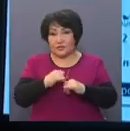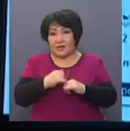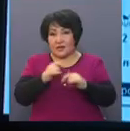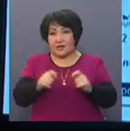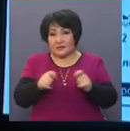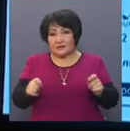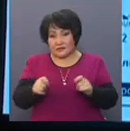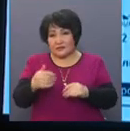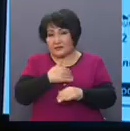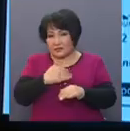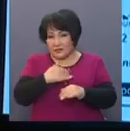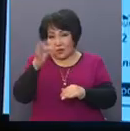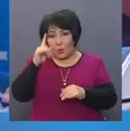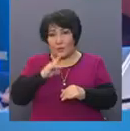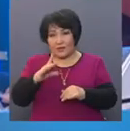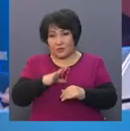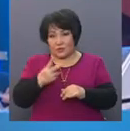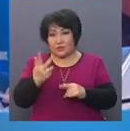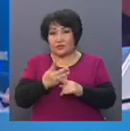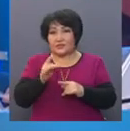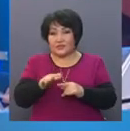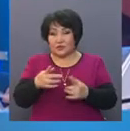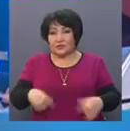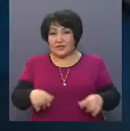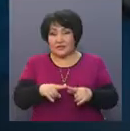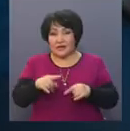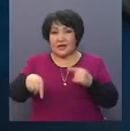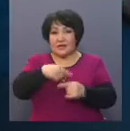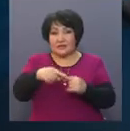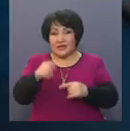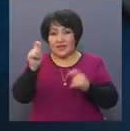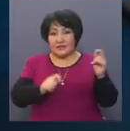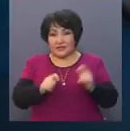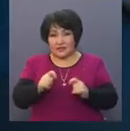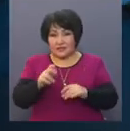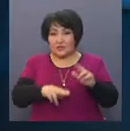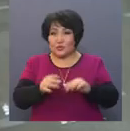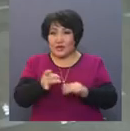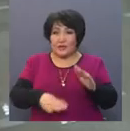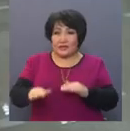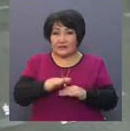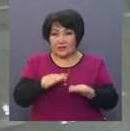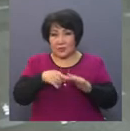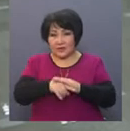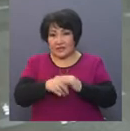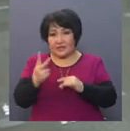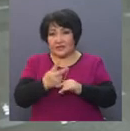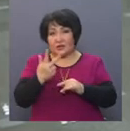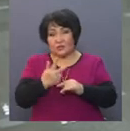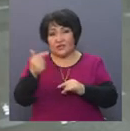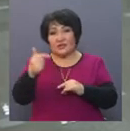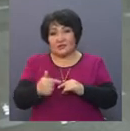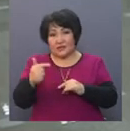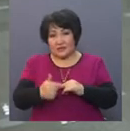болмақ. Осымен үшінші рет ұйымдастырылған кәсіпкерлер конференциясында индустриалды аймақтың аумағында 2-3 гектар жерді